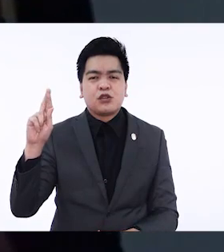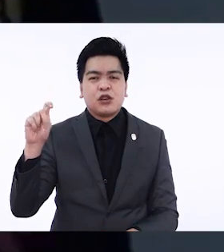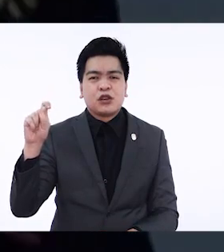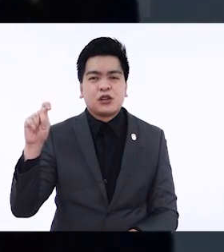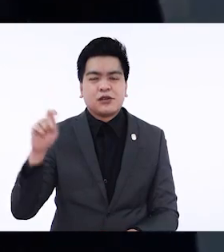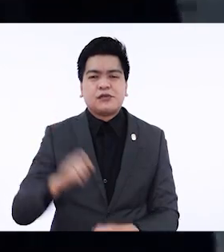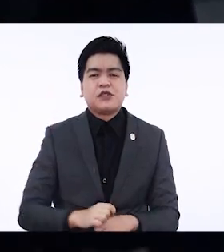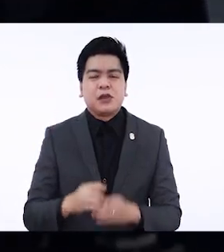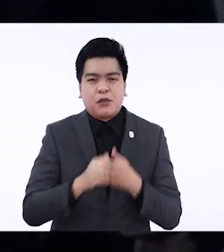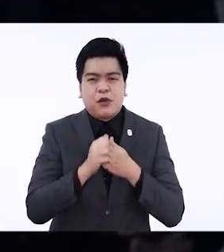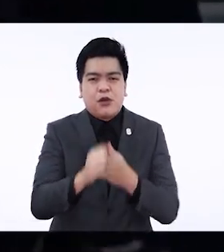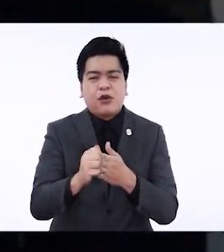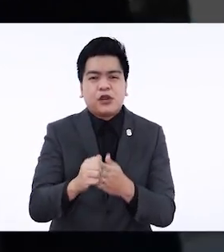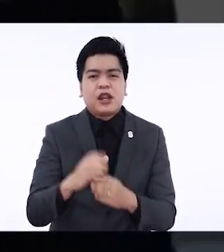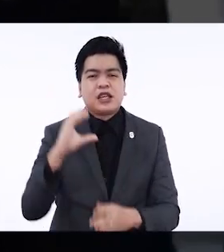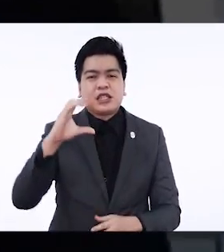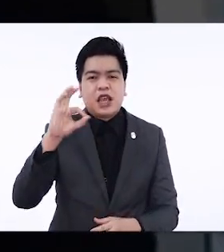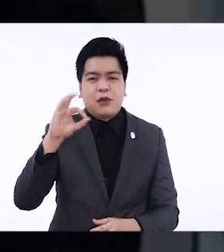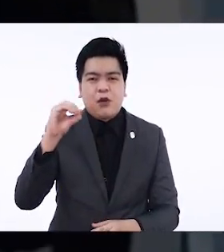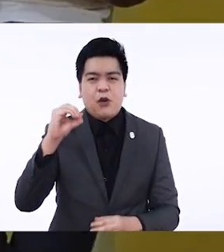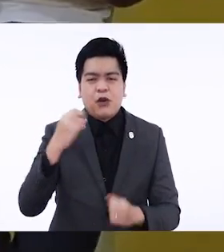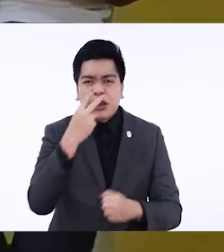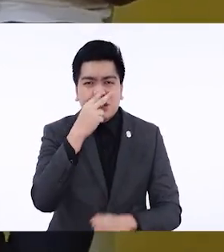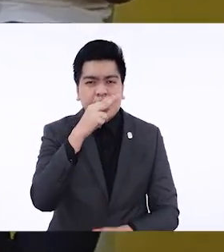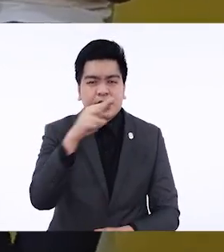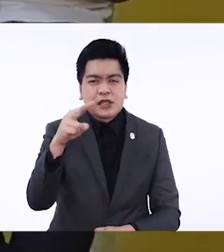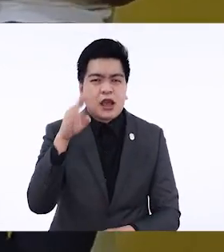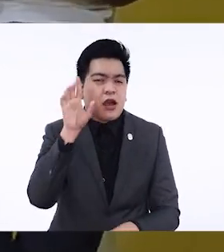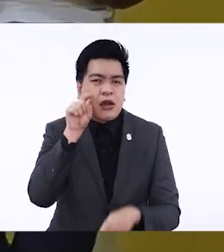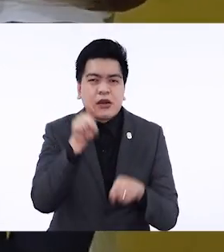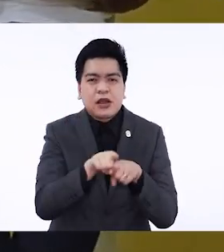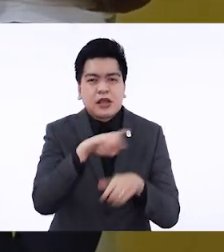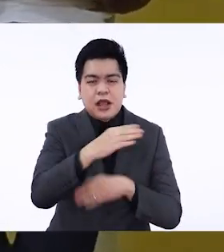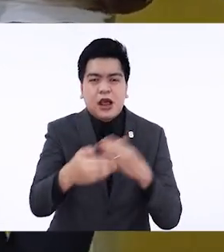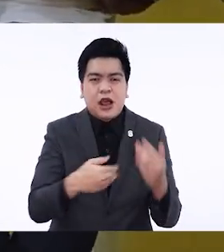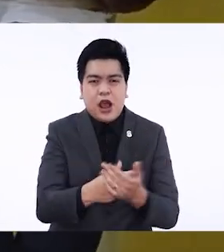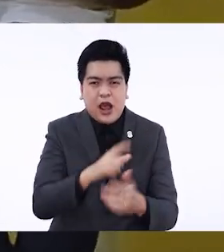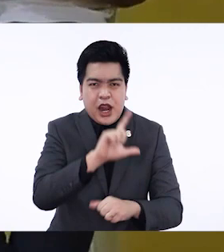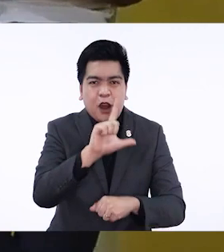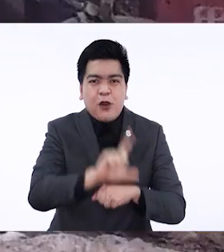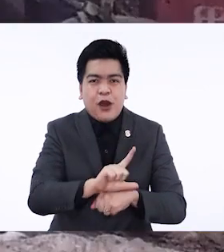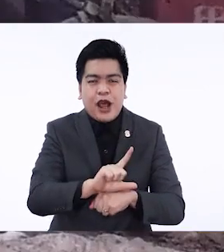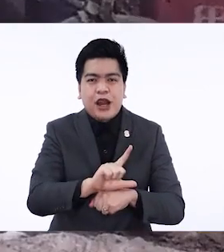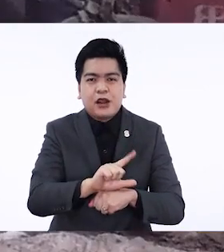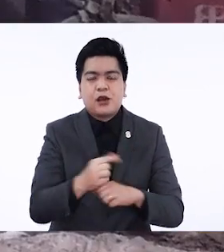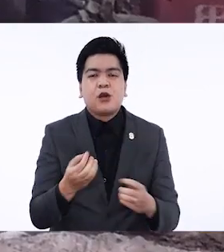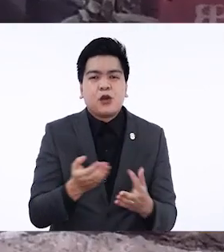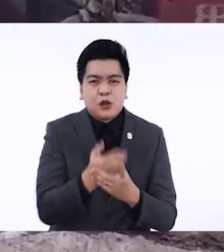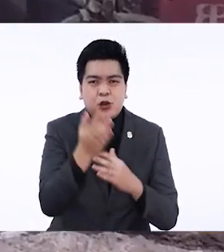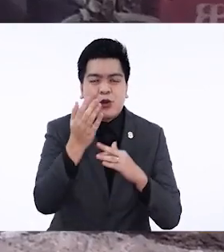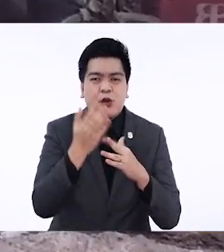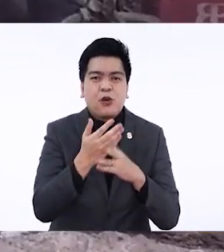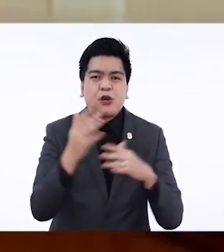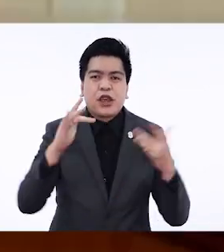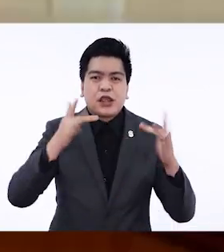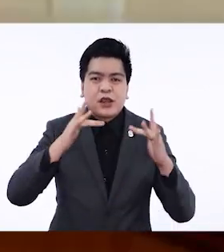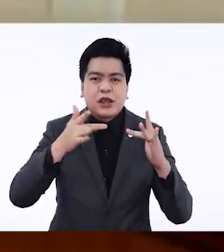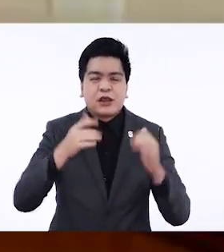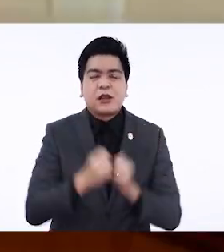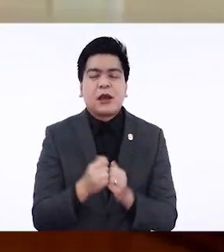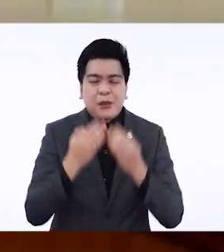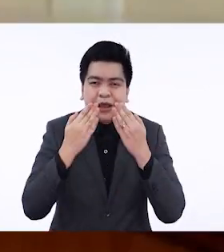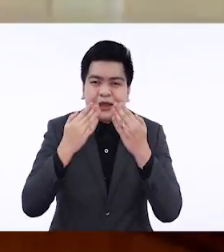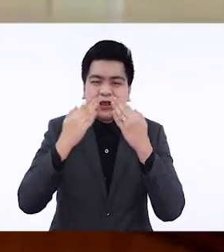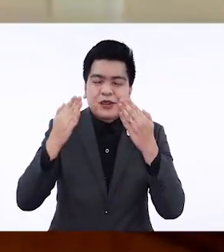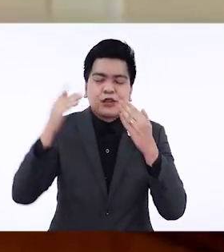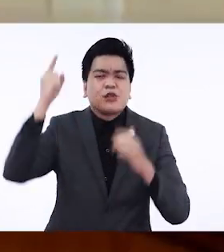kapisan ng pansambahayan na nasaksihan ng mga kapatid sa lahat ng lokal ng distrito through online. Nagpapasalamat ako